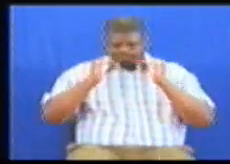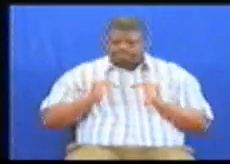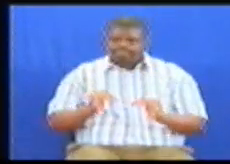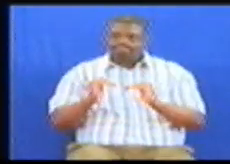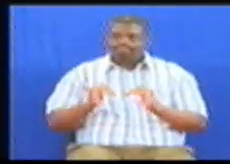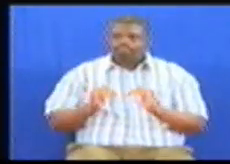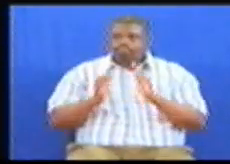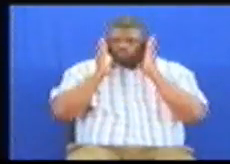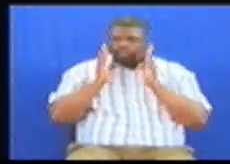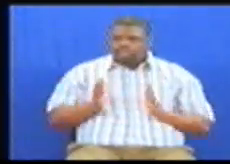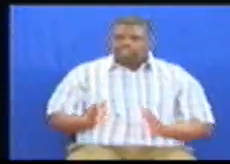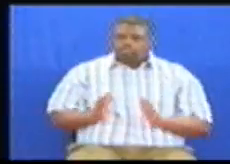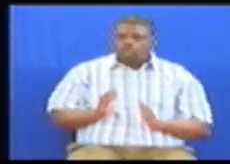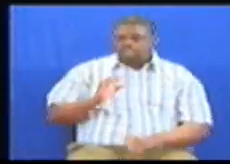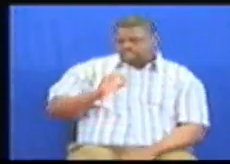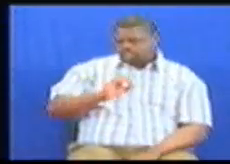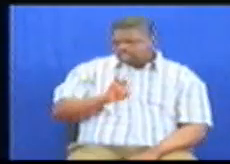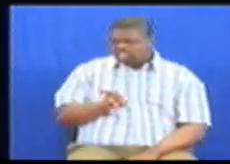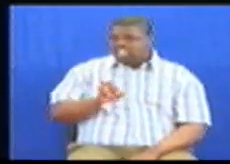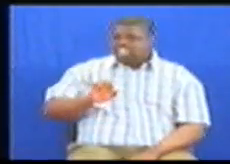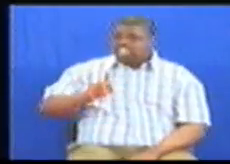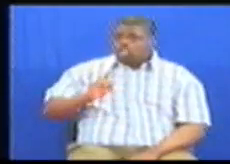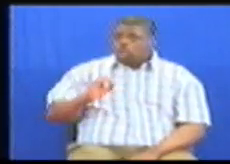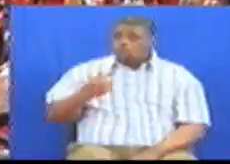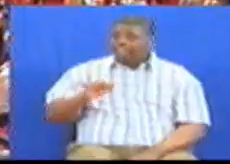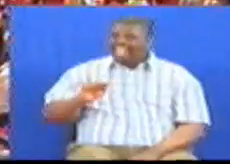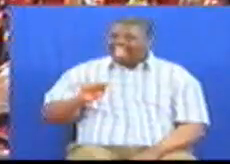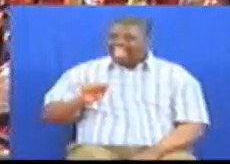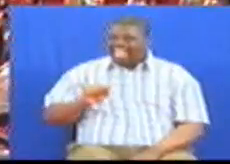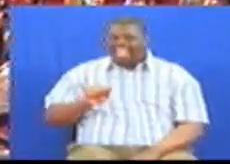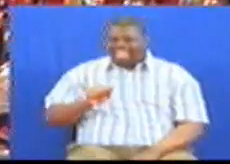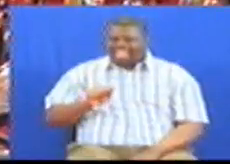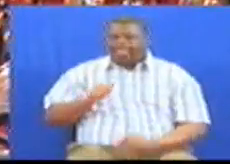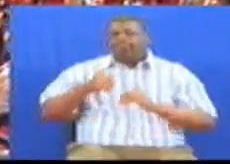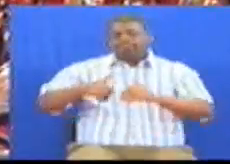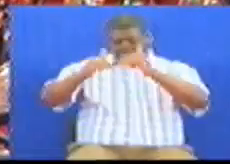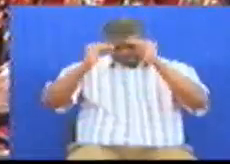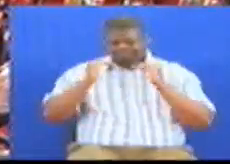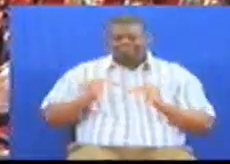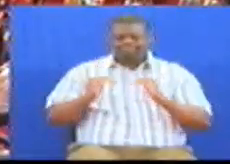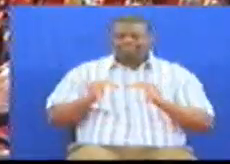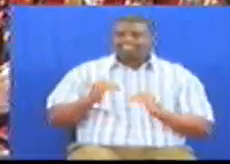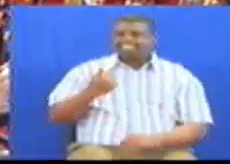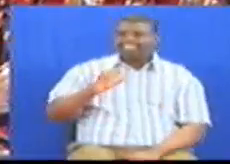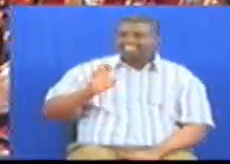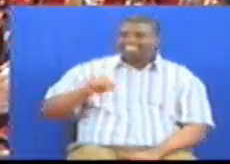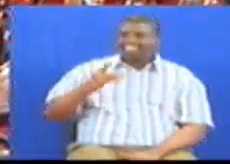mheshimiwa Abdalla Chikota. Mheshimiwa Grace Victor Tendega ajiandae.